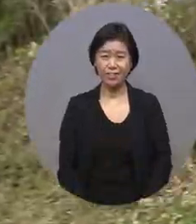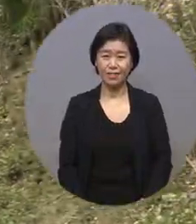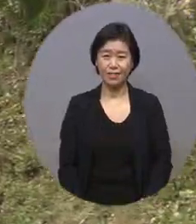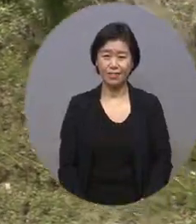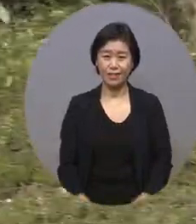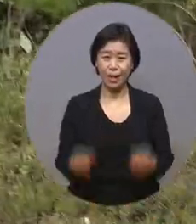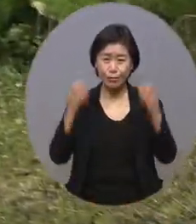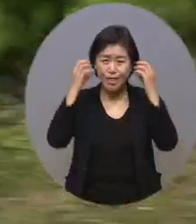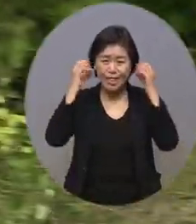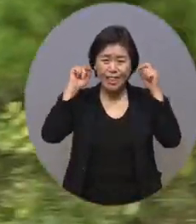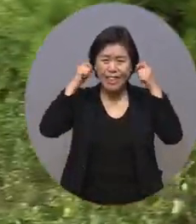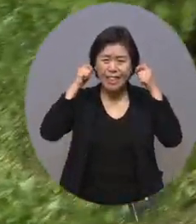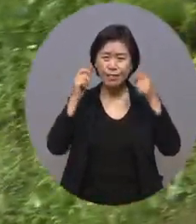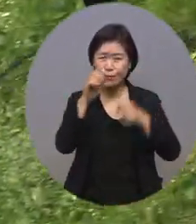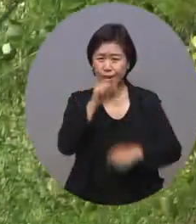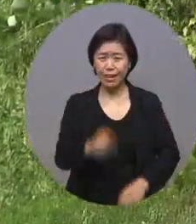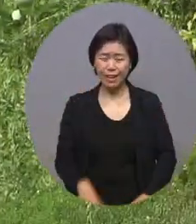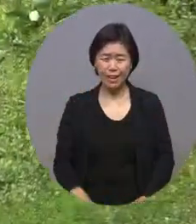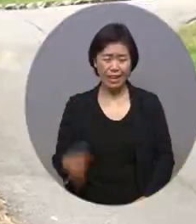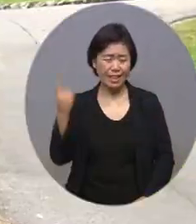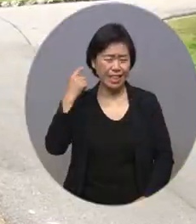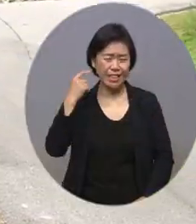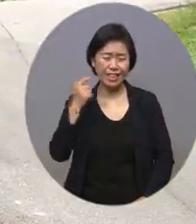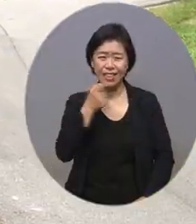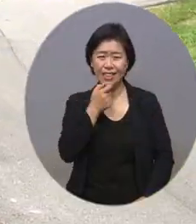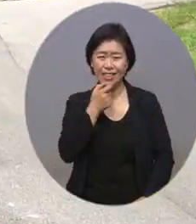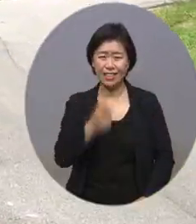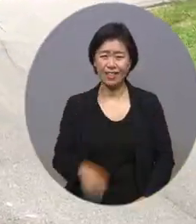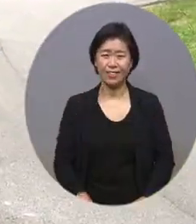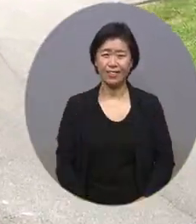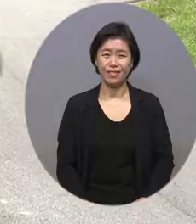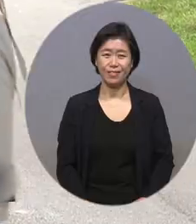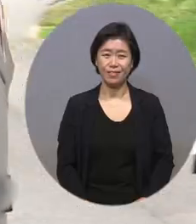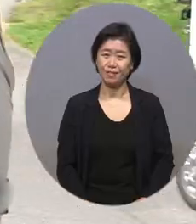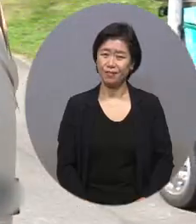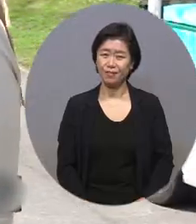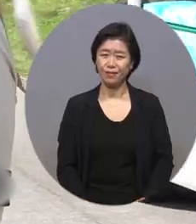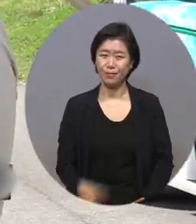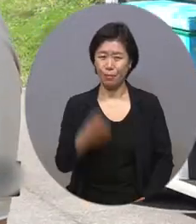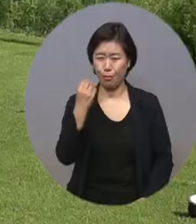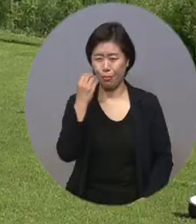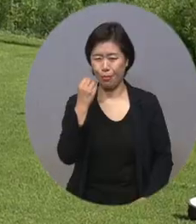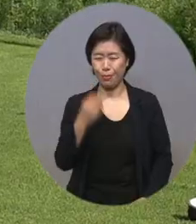없어요? 귀마개? 저 몇 살 귀마개 없나요? 이 정도 되면 사상이 다른 거야, 둘이.